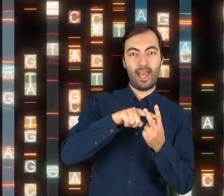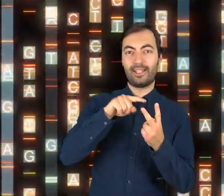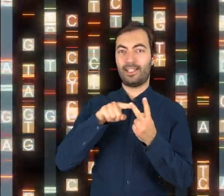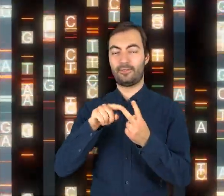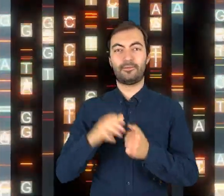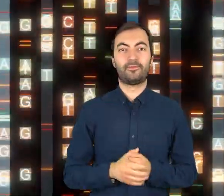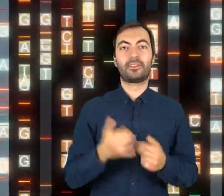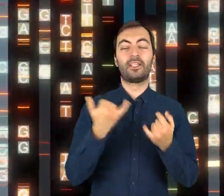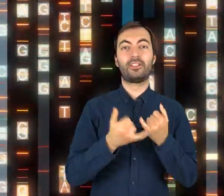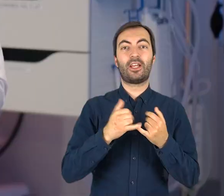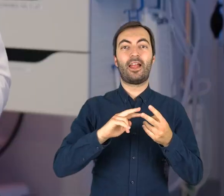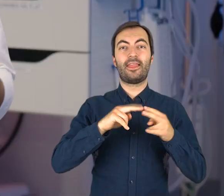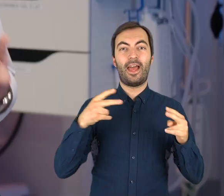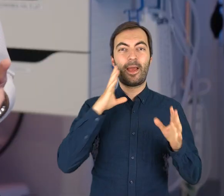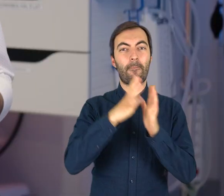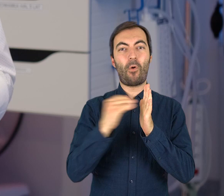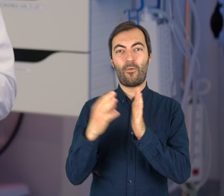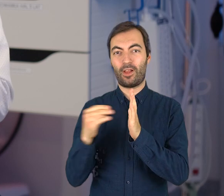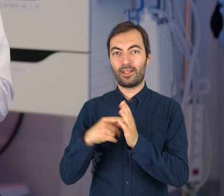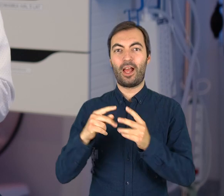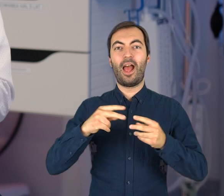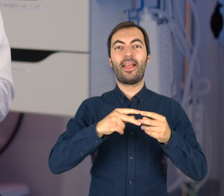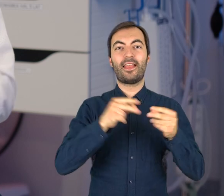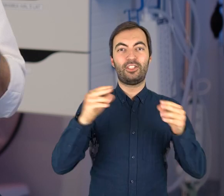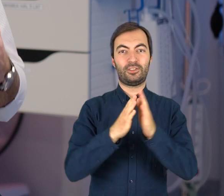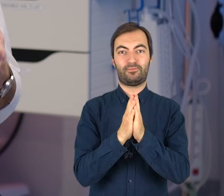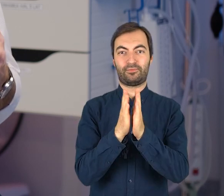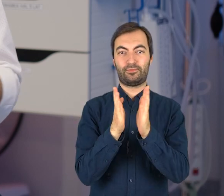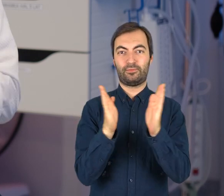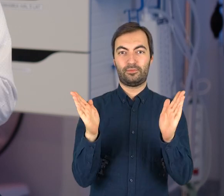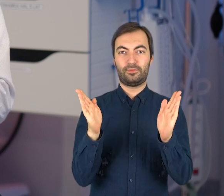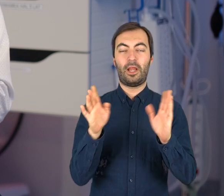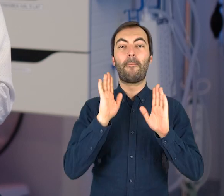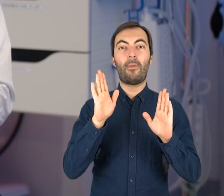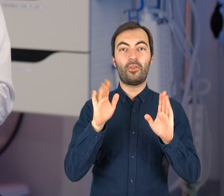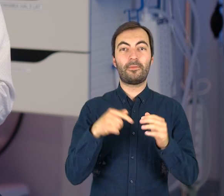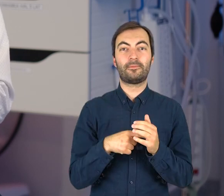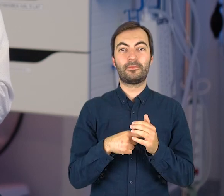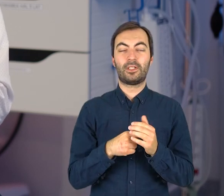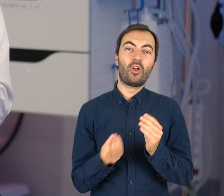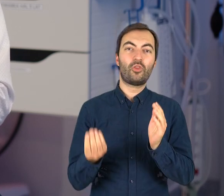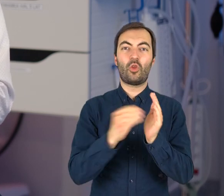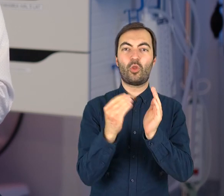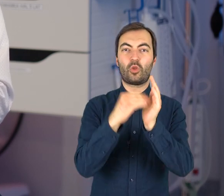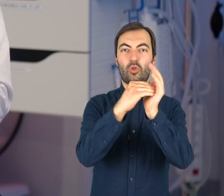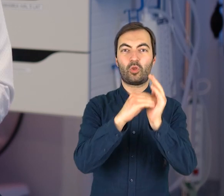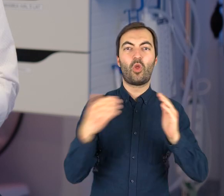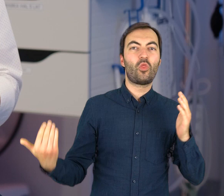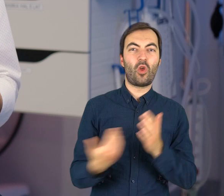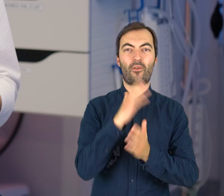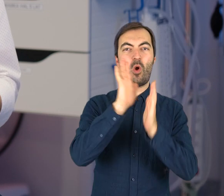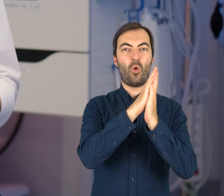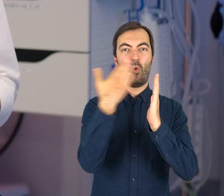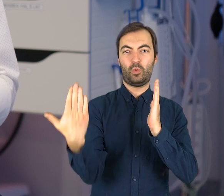komórce jest powielane, jego nici rozdzielają się, a potem do każdej z nich jest dobudowywane nowe lustrzane odbicie.